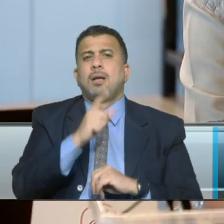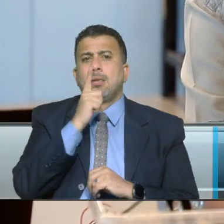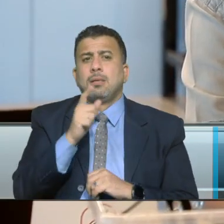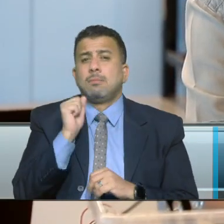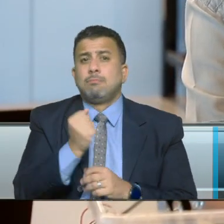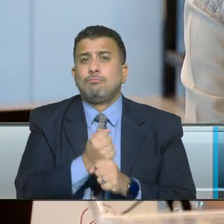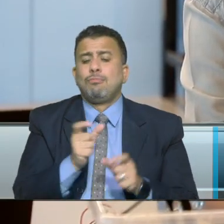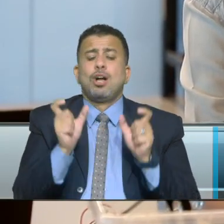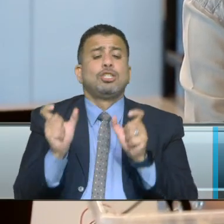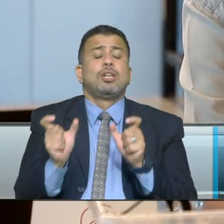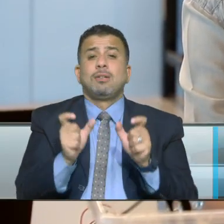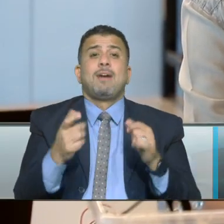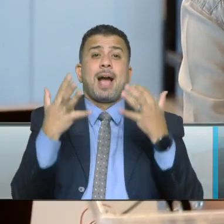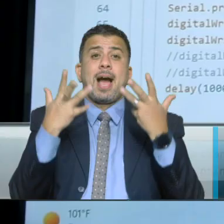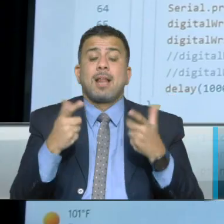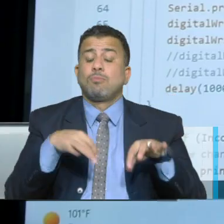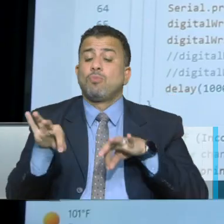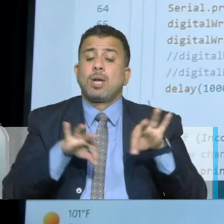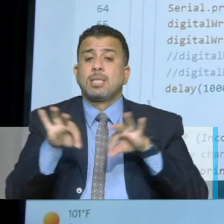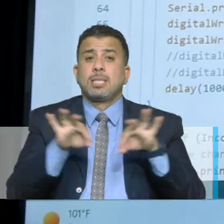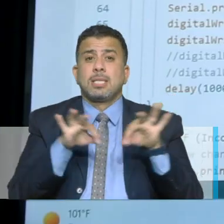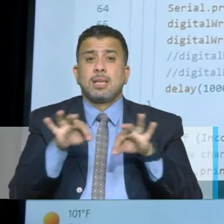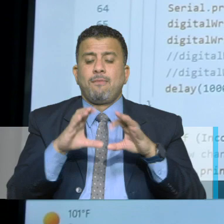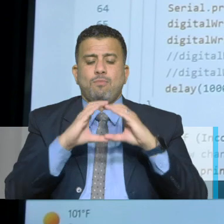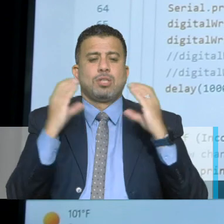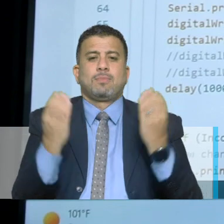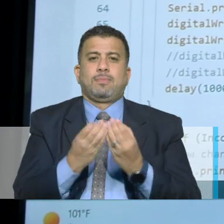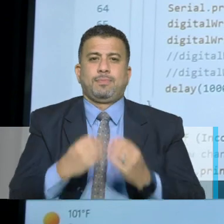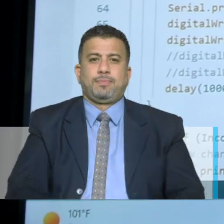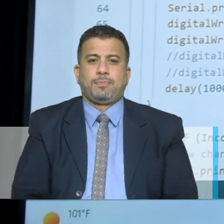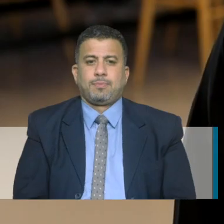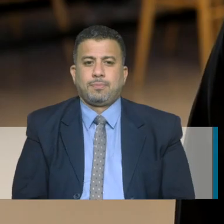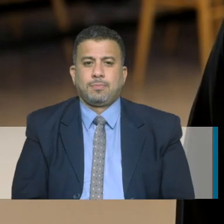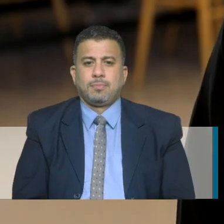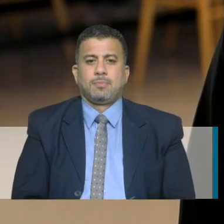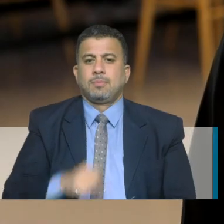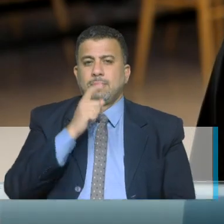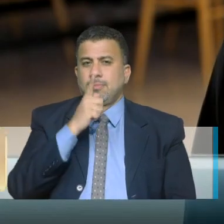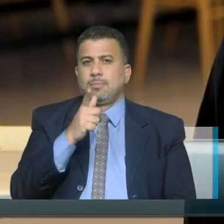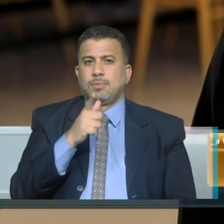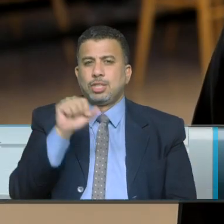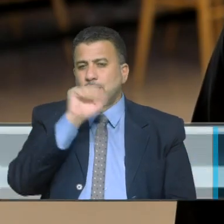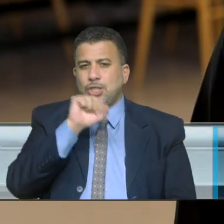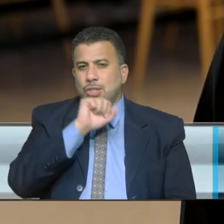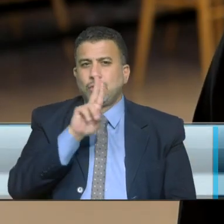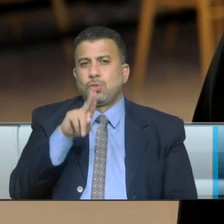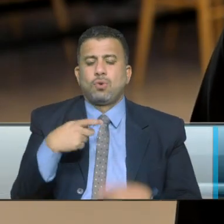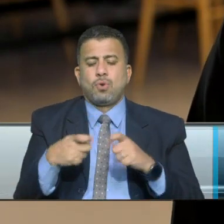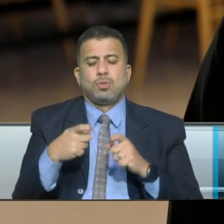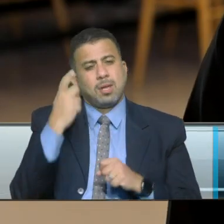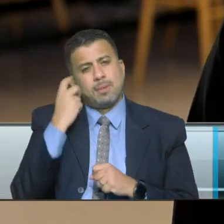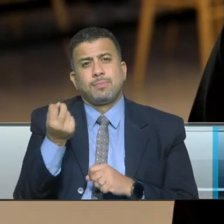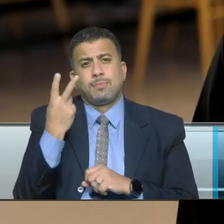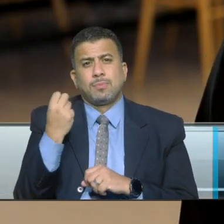تحت إشراف عدد من المهندسين في المجمع. طبعاً أعلننا في مجمع الشارقة للبحوث والتكنولوجيا والابتكار